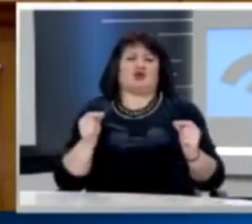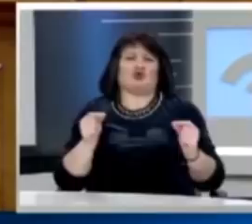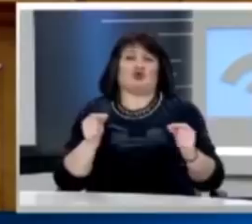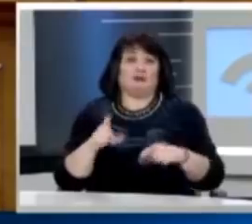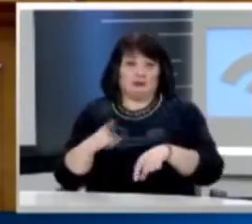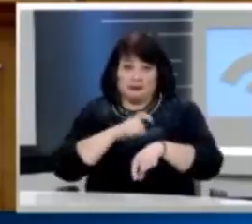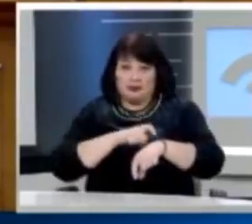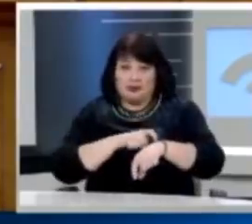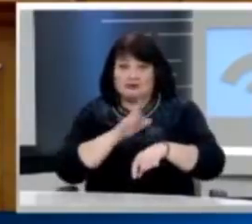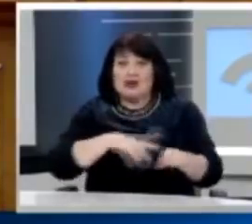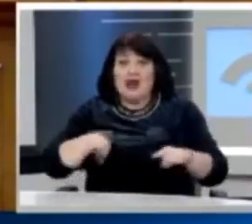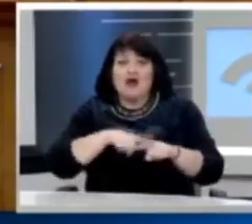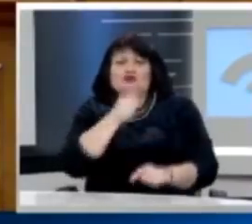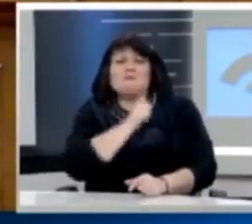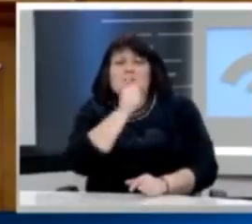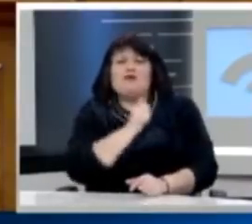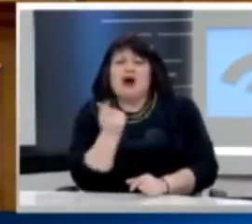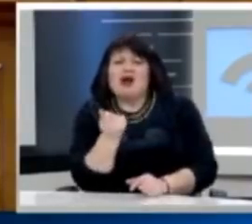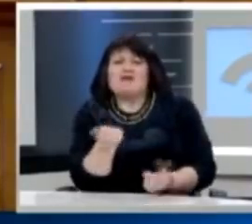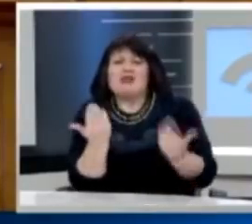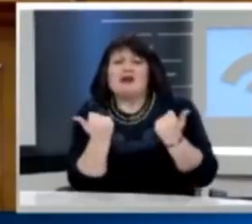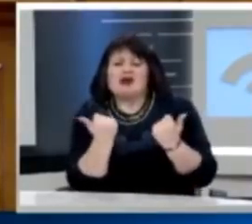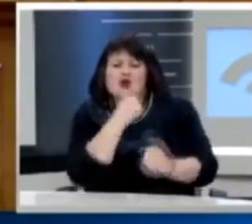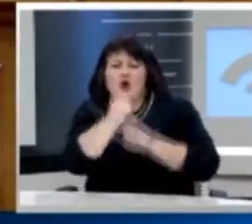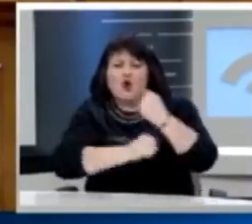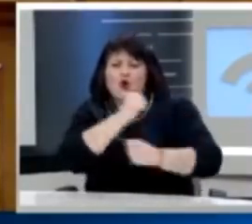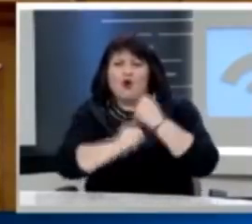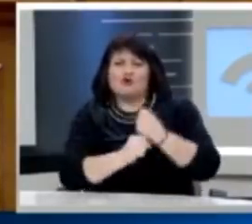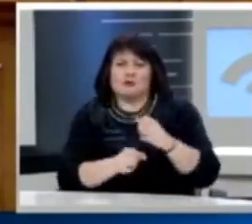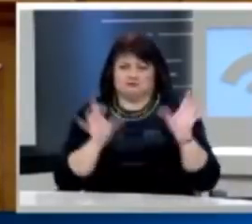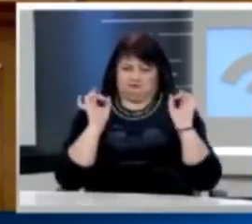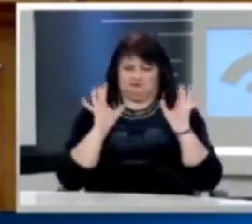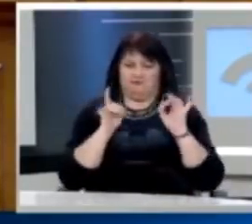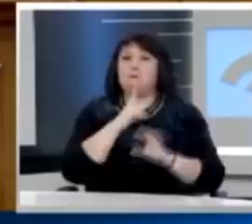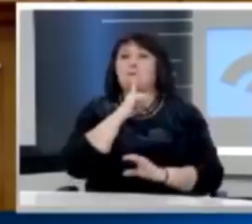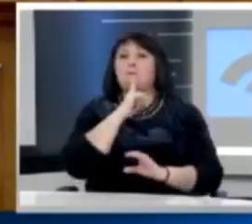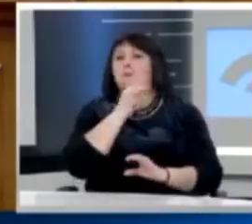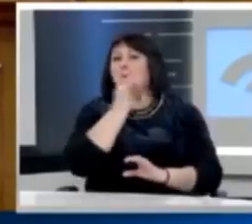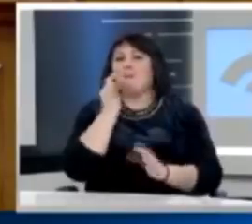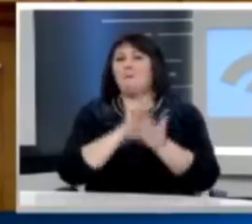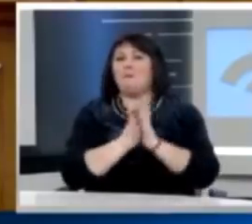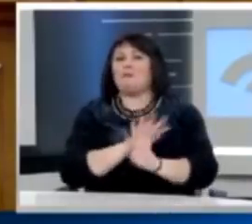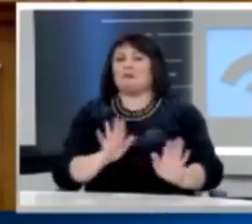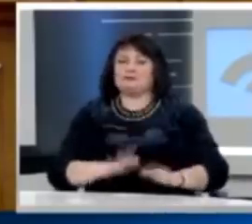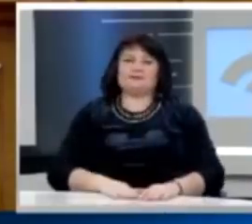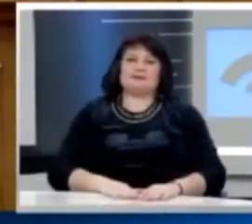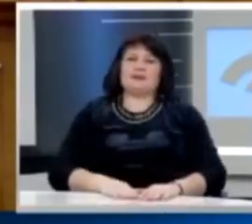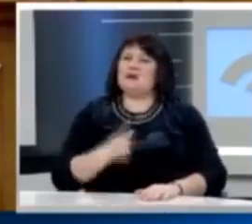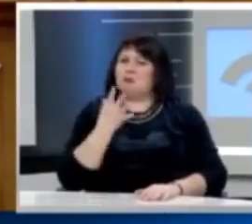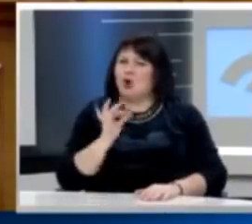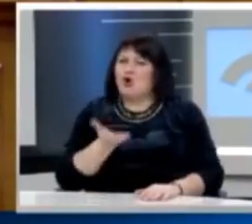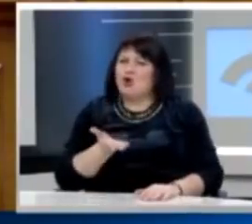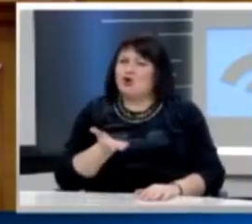ίδια στιγμή που ο λαός μας υποφέρει τόσα χρόνια τώρα? Όχι βέβαια, τσιμουδιά για όλα αυτά. Ο πραγματικός